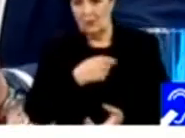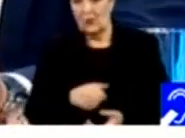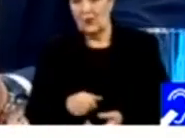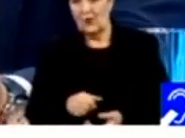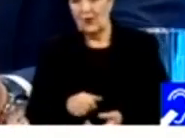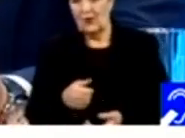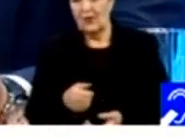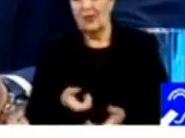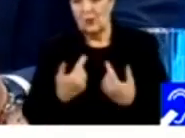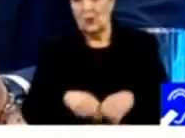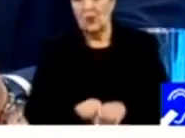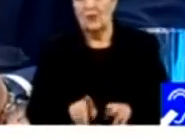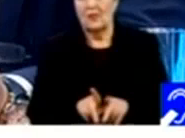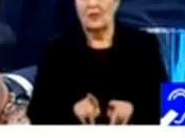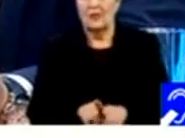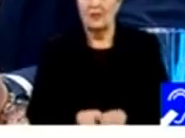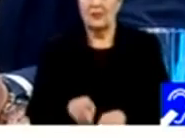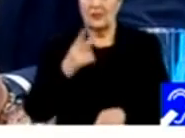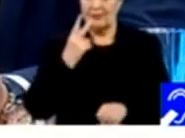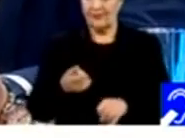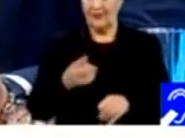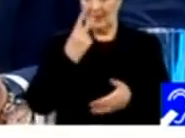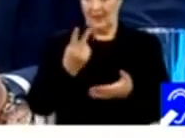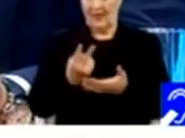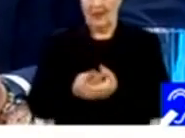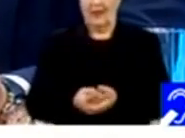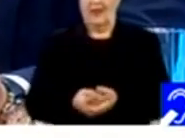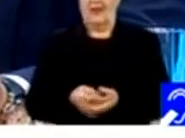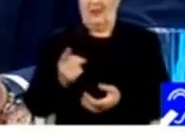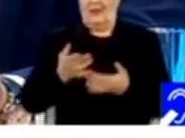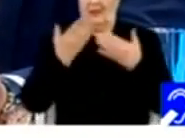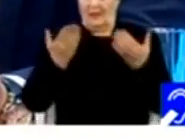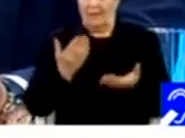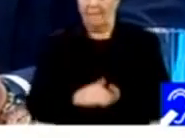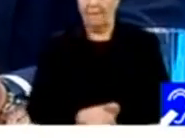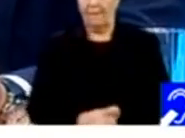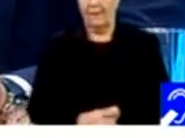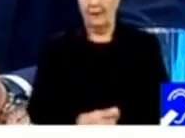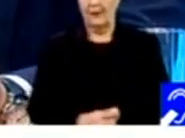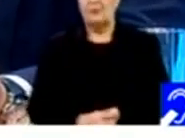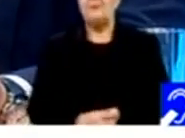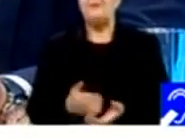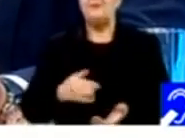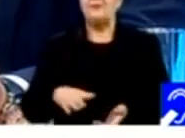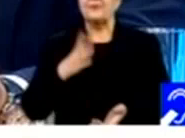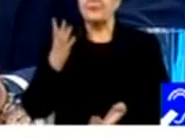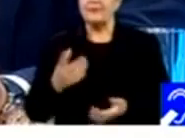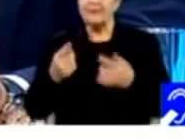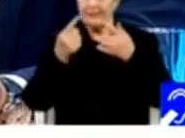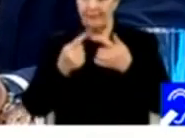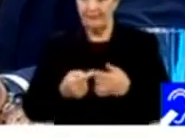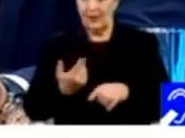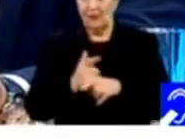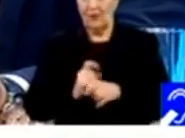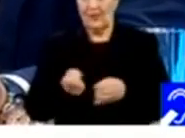Munteanu, iată așa procedează. Vă rog să-mi citiți, vă permit acum, chiar să citiți. Am citit de pe foaie permanent. Am specificat foarte